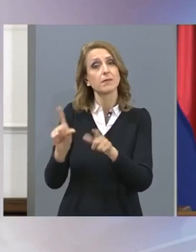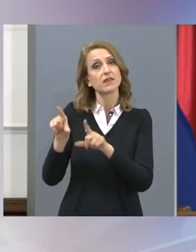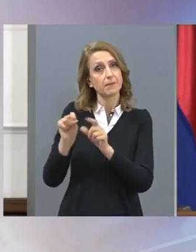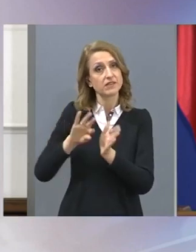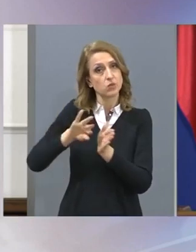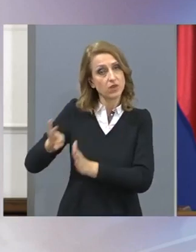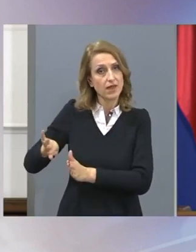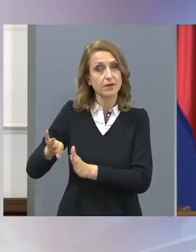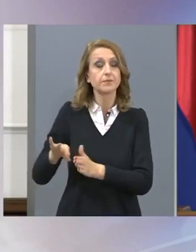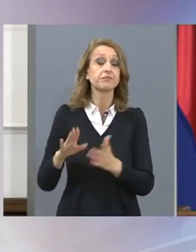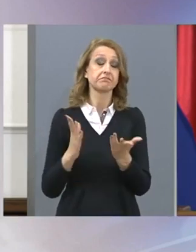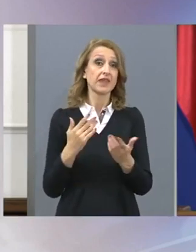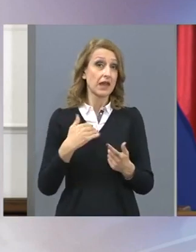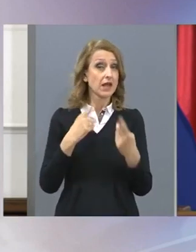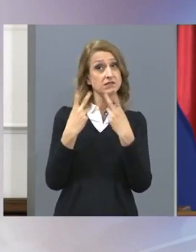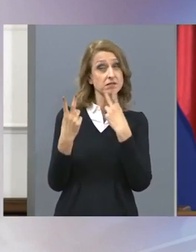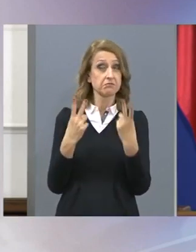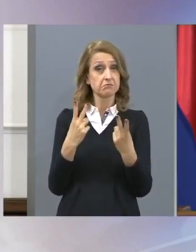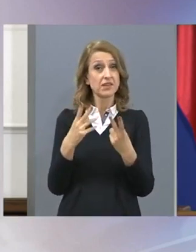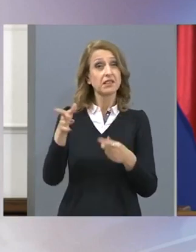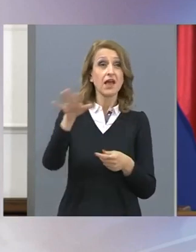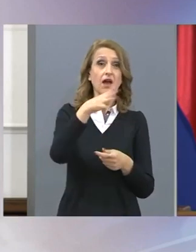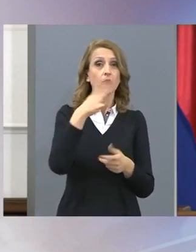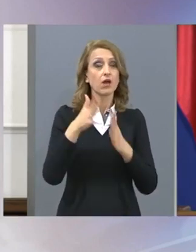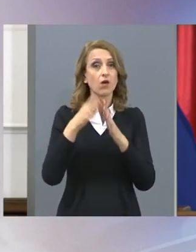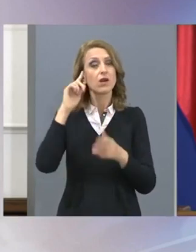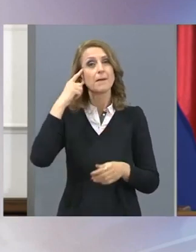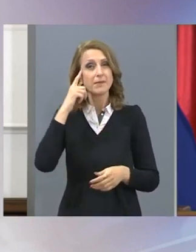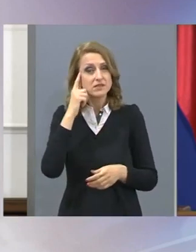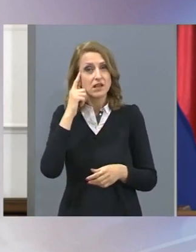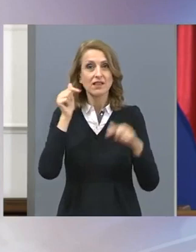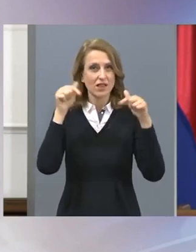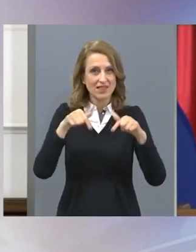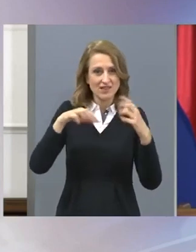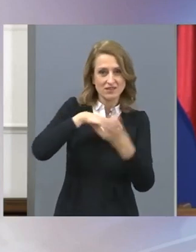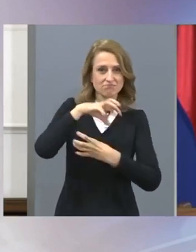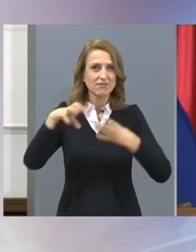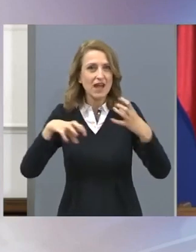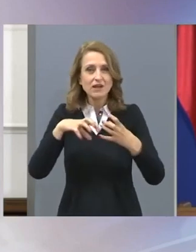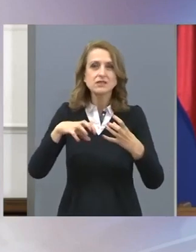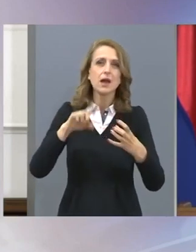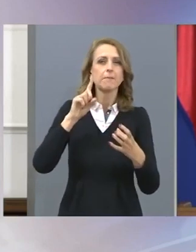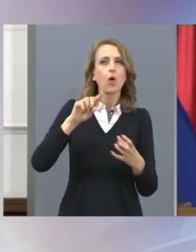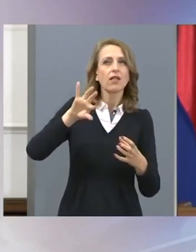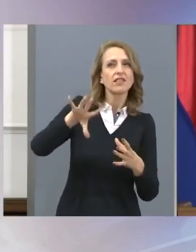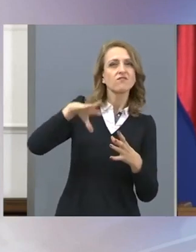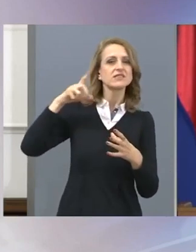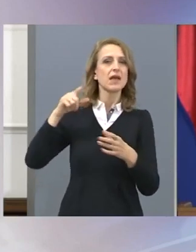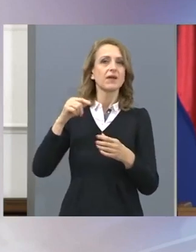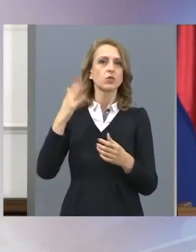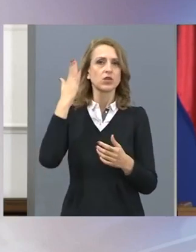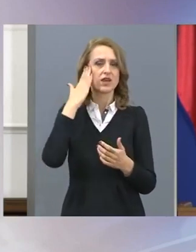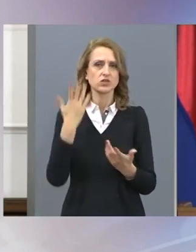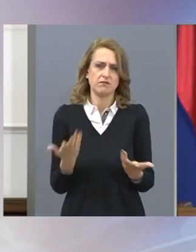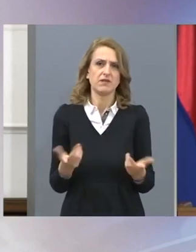Оставам с впечатлението, че някои хора си мислят, че от тази криза могат да вземат от държавата сиреч от